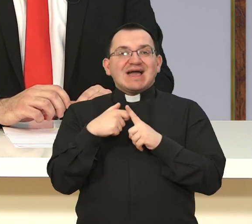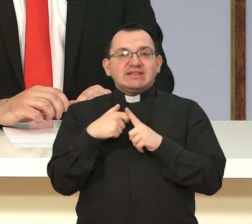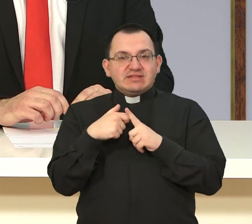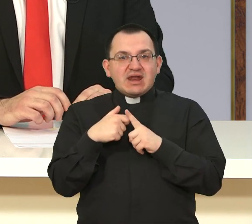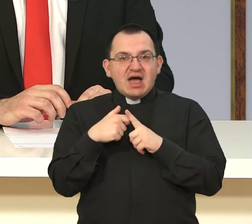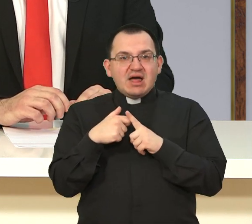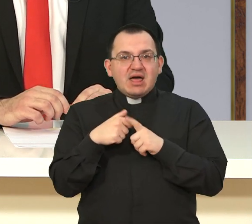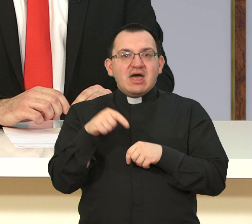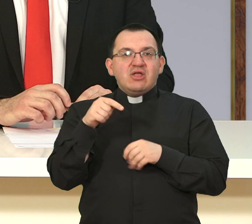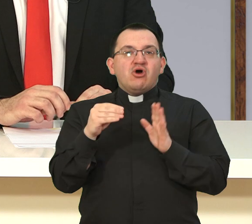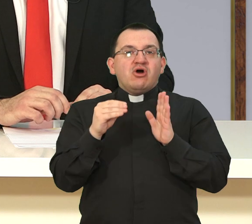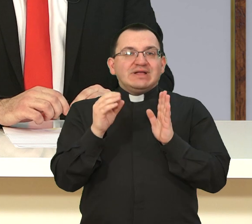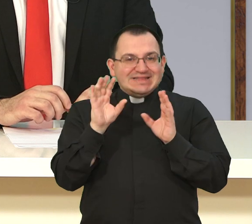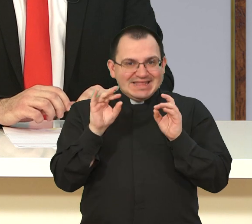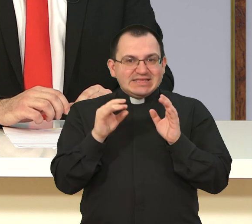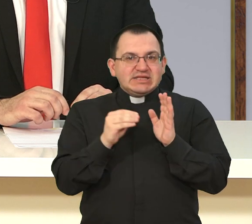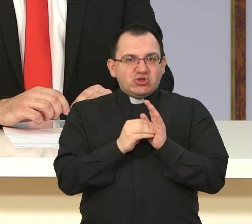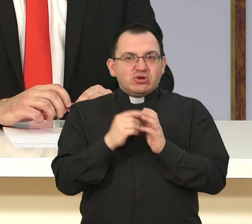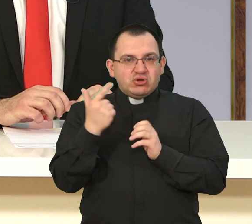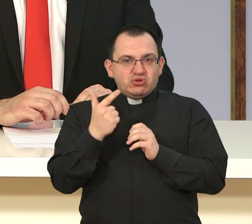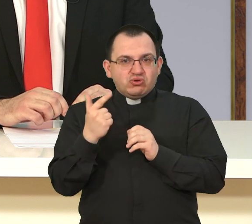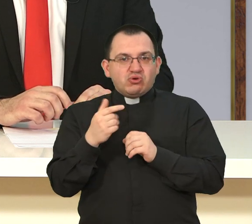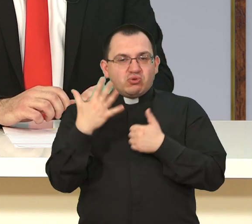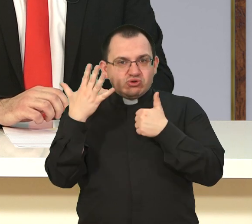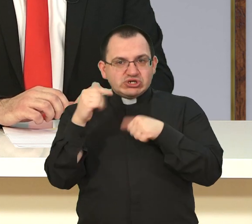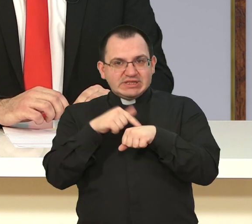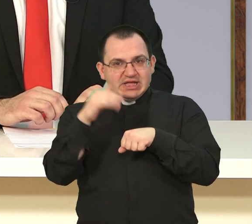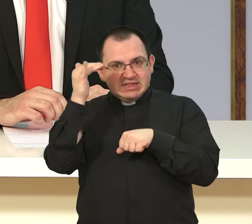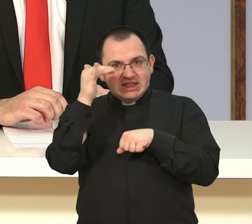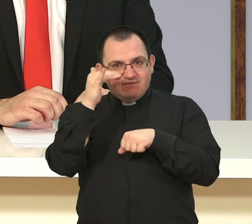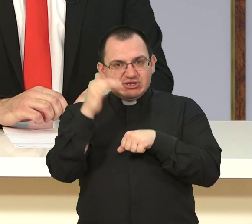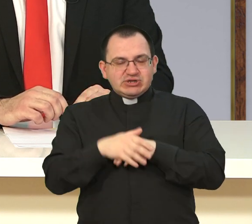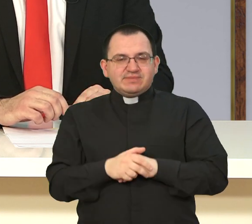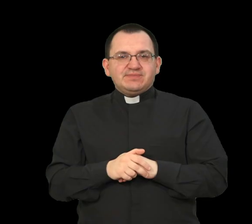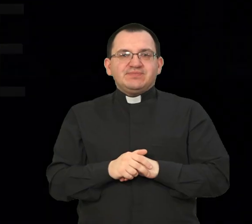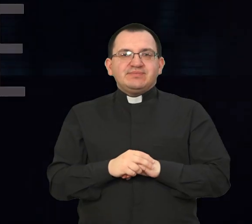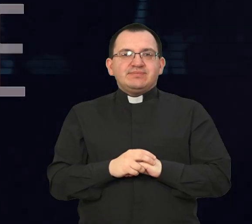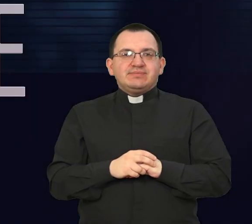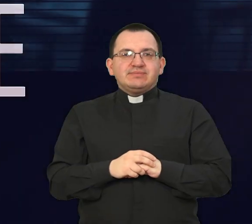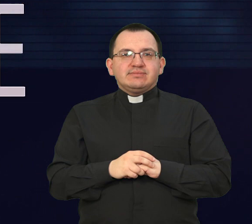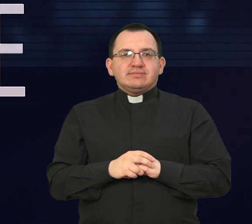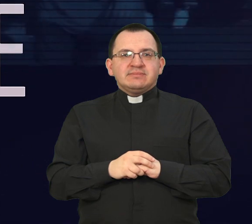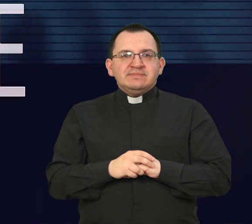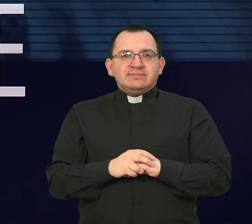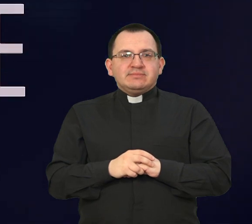Varaždinskoj katedrali, također 10. veljače euharistijskim slavljem u 18 sati.